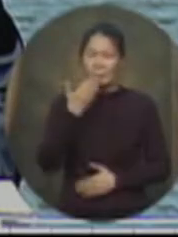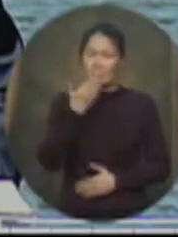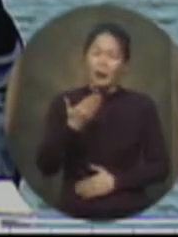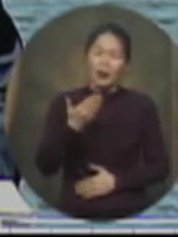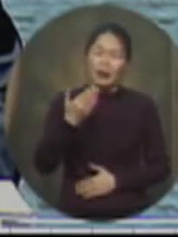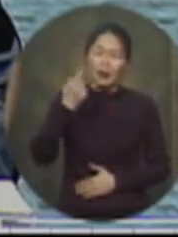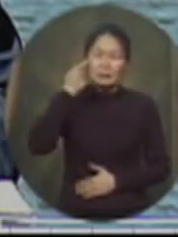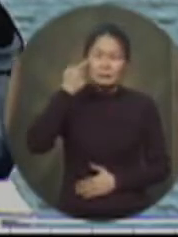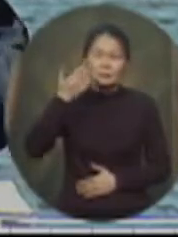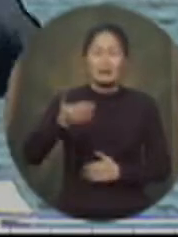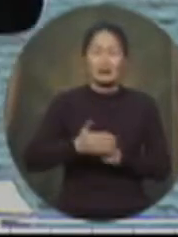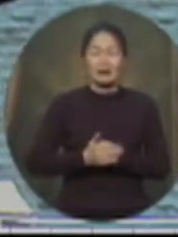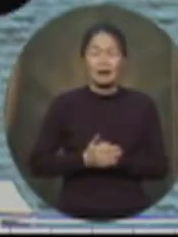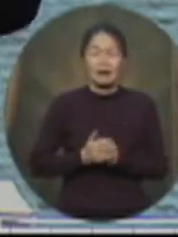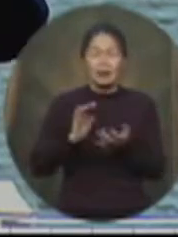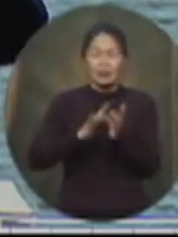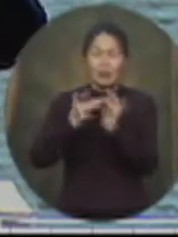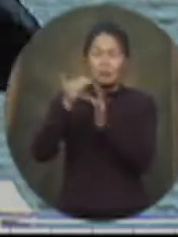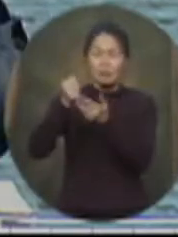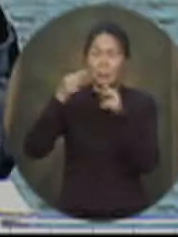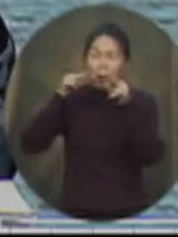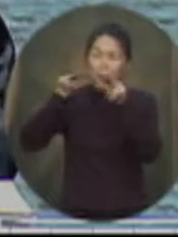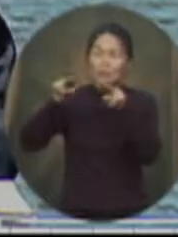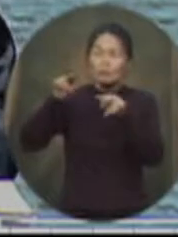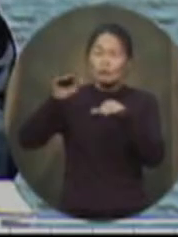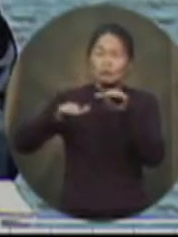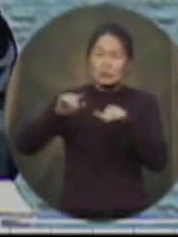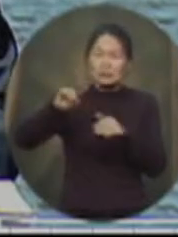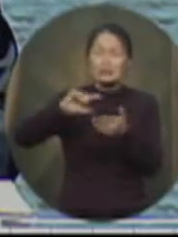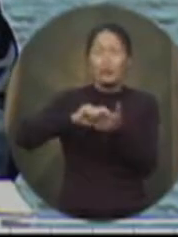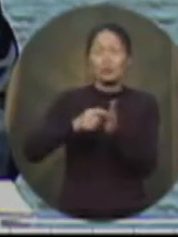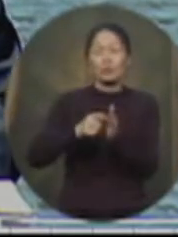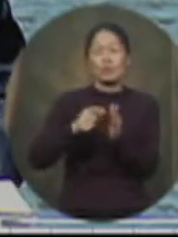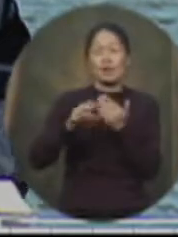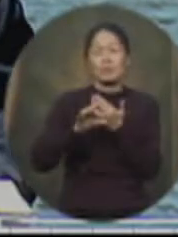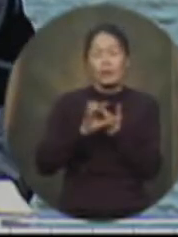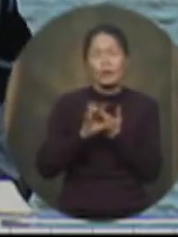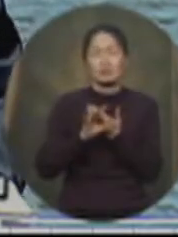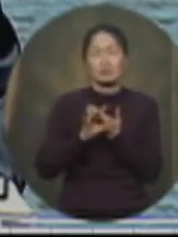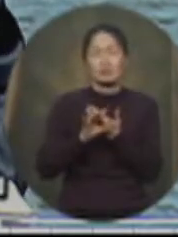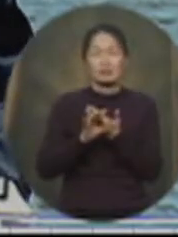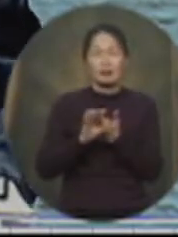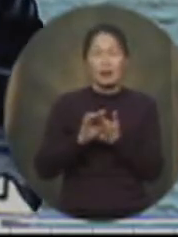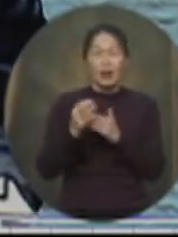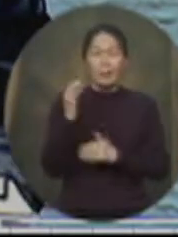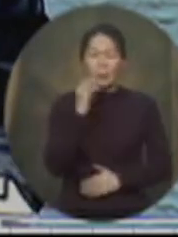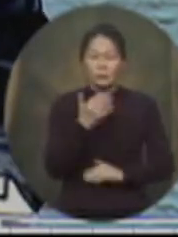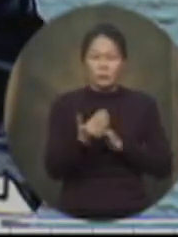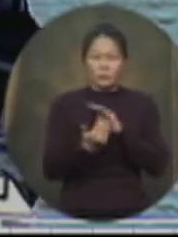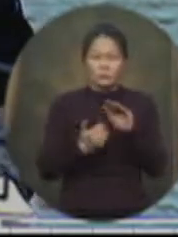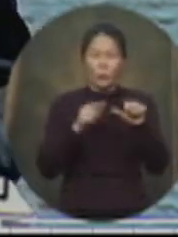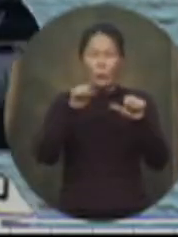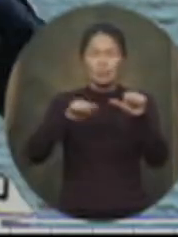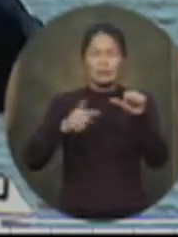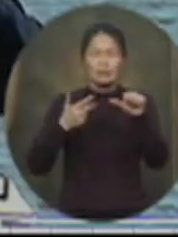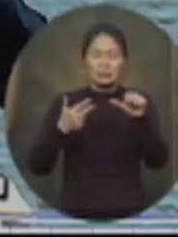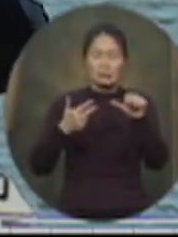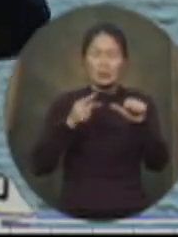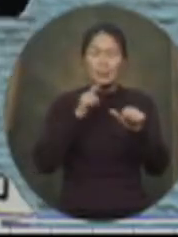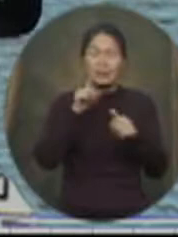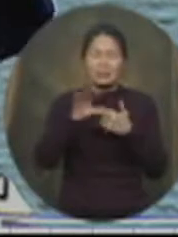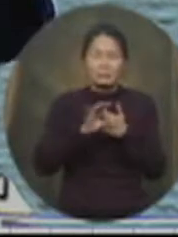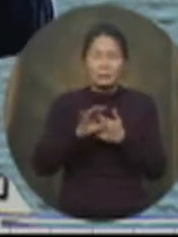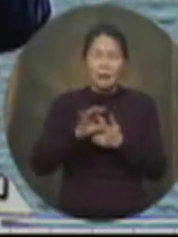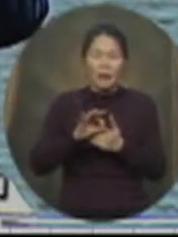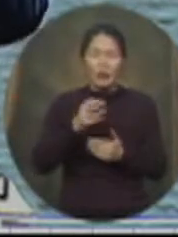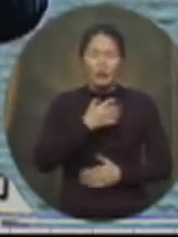말입니다 예수님을 바라보는 수준이 그 정도밖에 안되며 베드로전서 5장 7절 말씀에 염려를